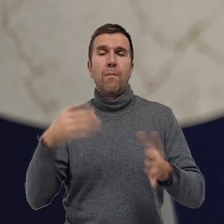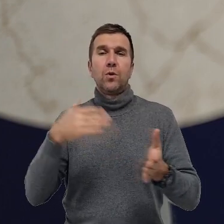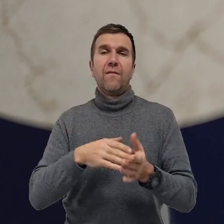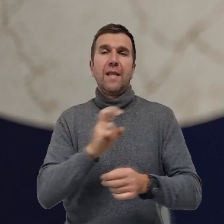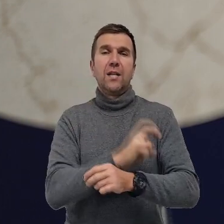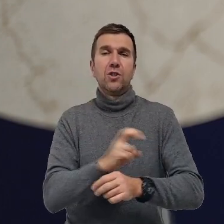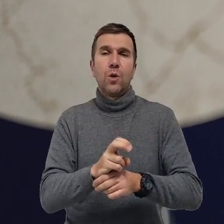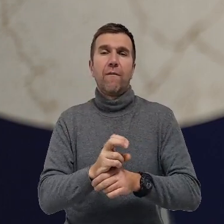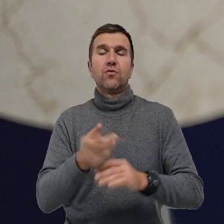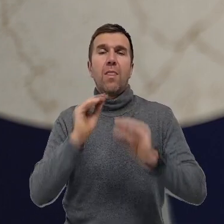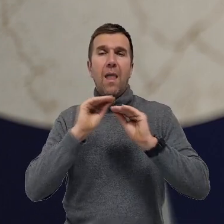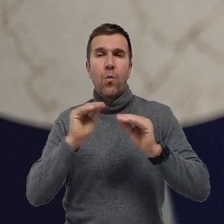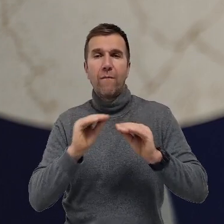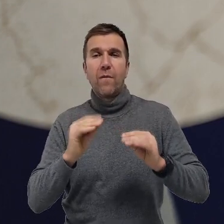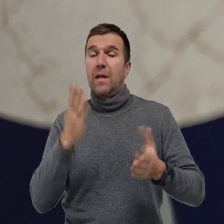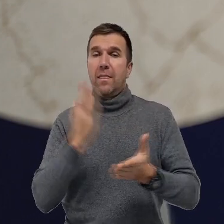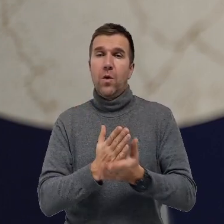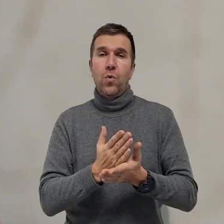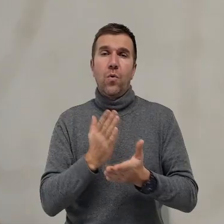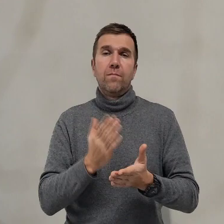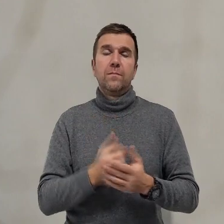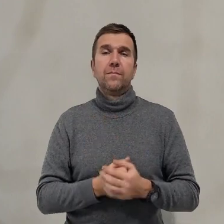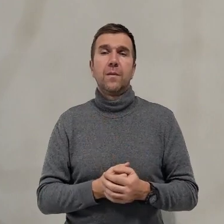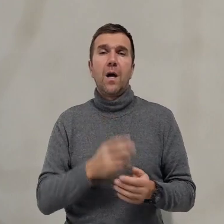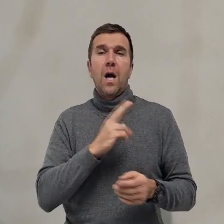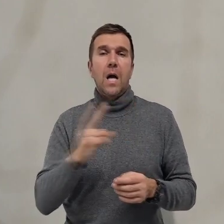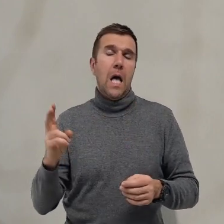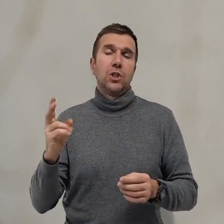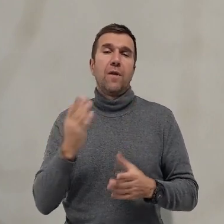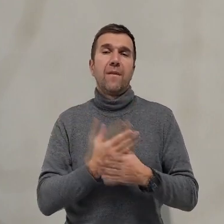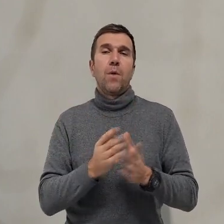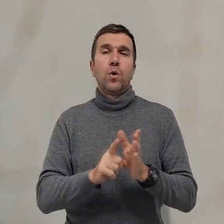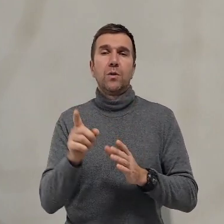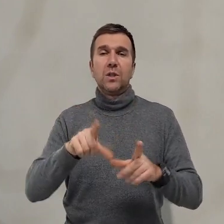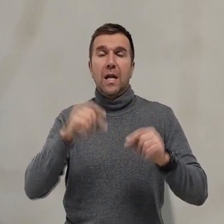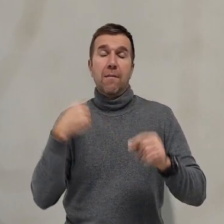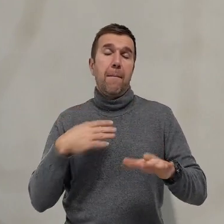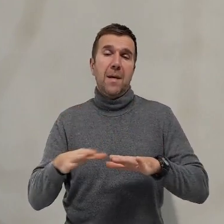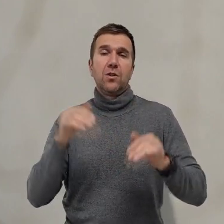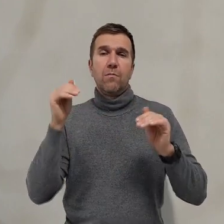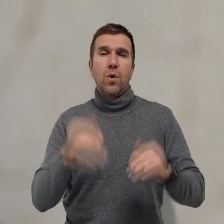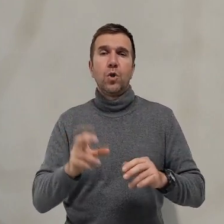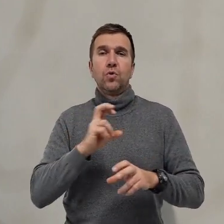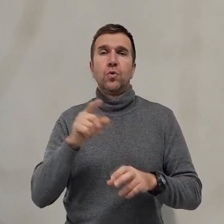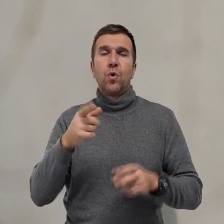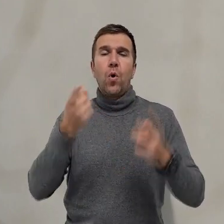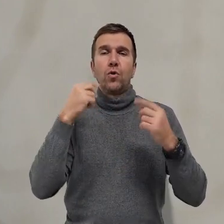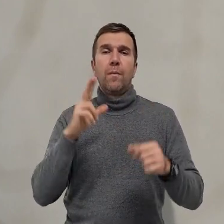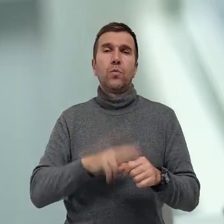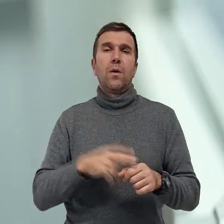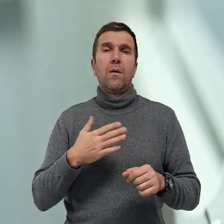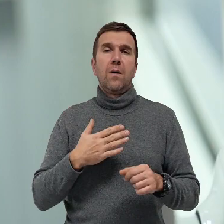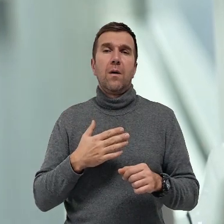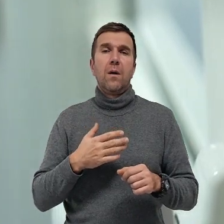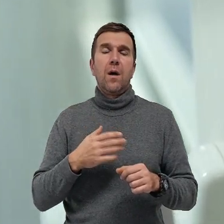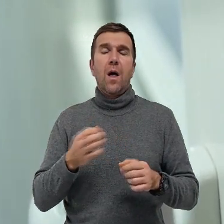zapotrzebowanie, czy to na inżynierów, czy to na naukowców, ale nie tylko, bo każdy w branży kosmicznej może znaleźć dla siebie miejsce, czy to osoby, które zajmują